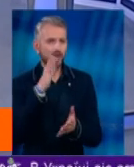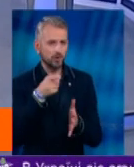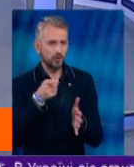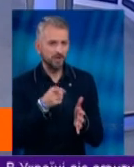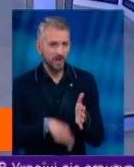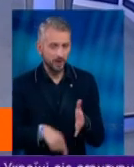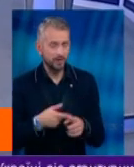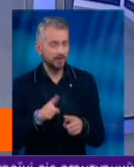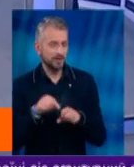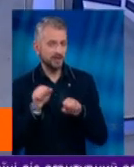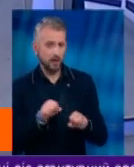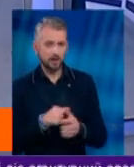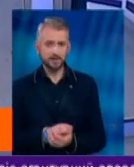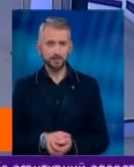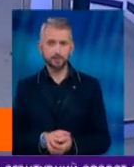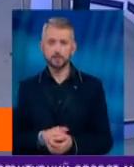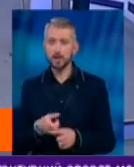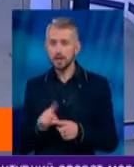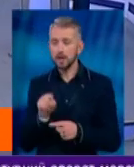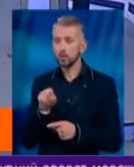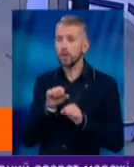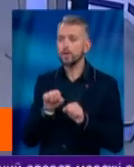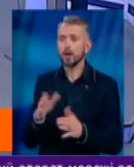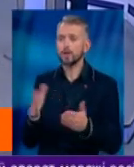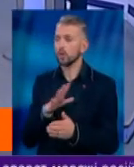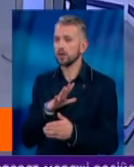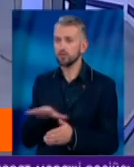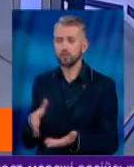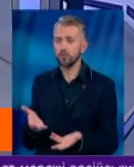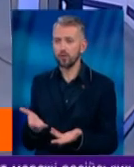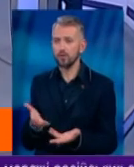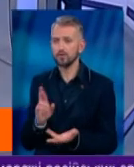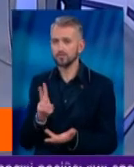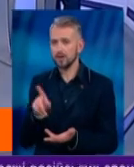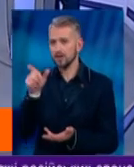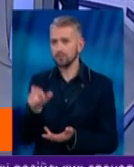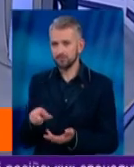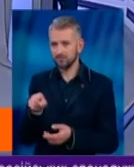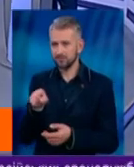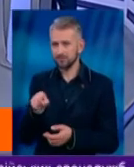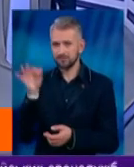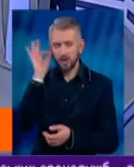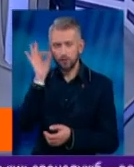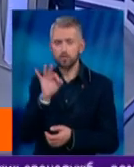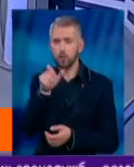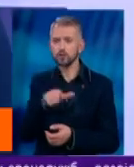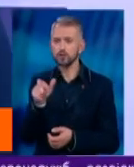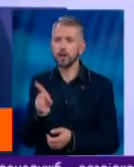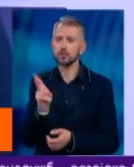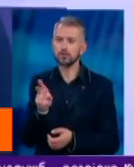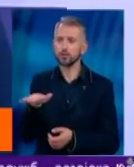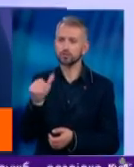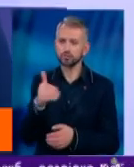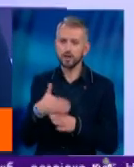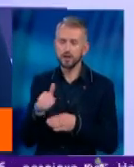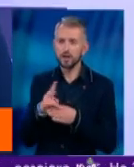девальвації це певний захист. Ну, і це той захист, якого фактично не було, ось, як пан Сергій згадував про людей, які взяли, скажімо,